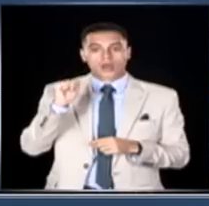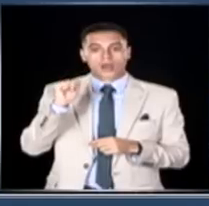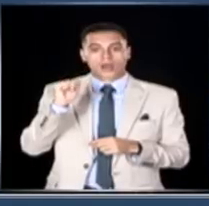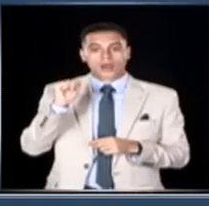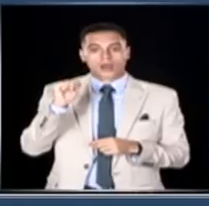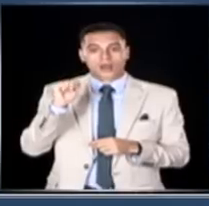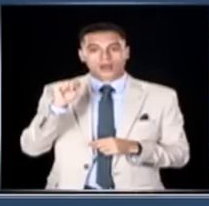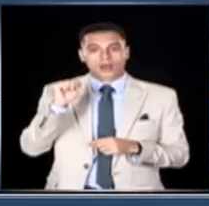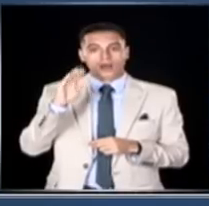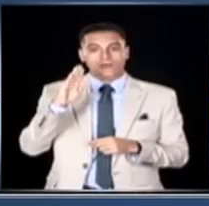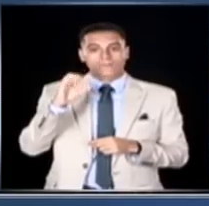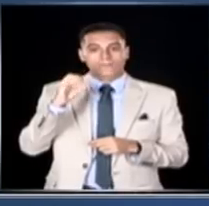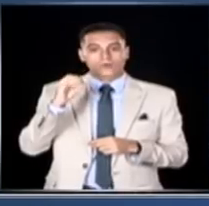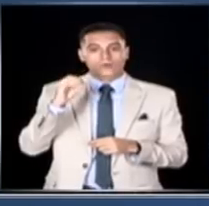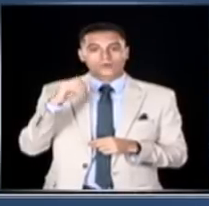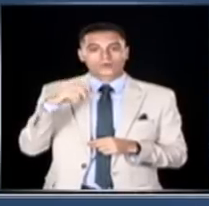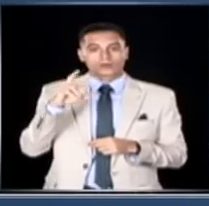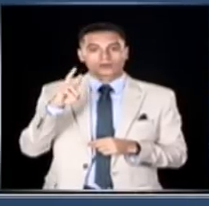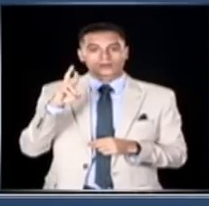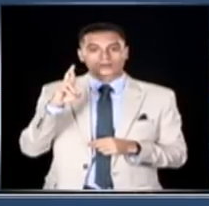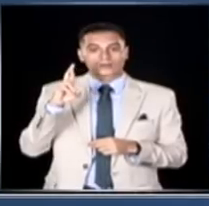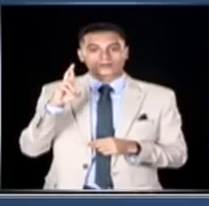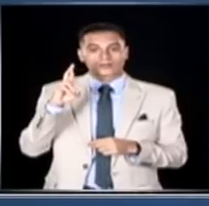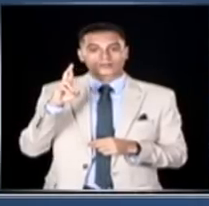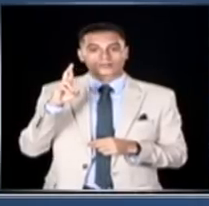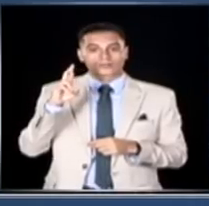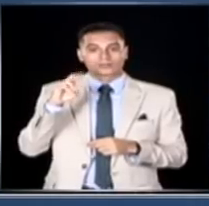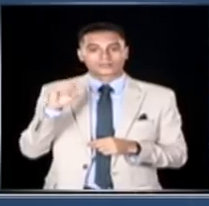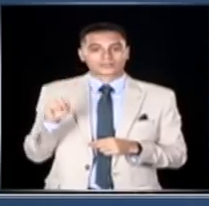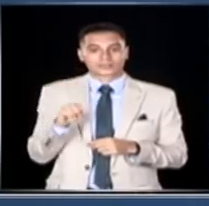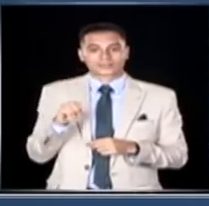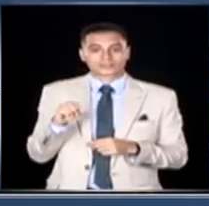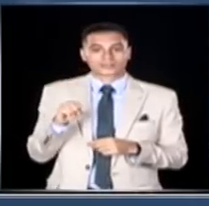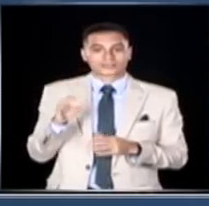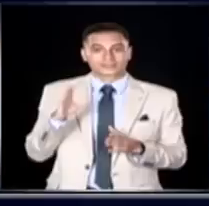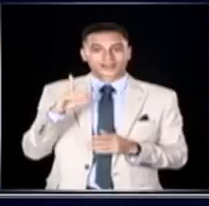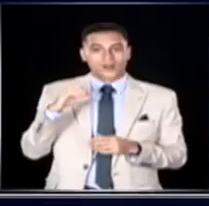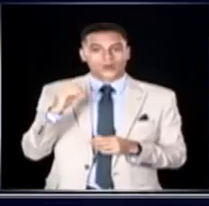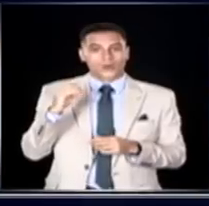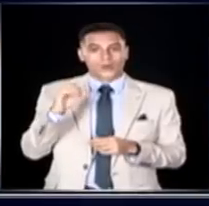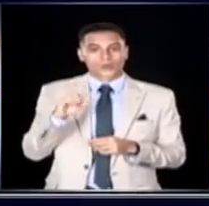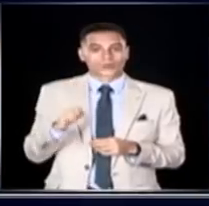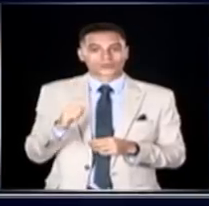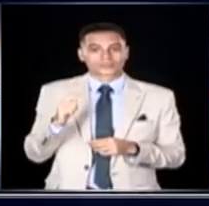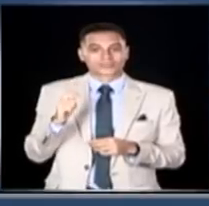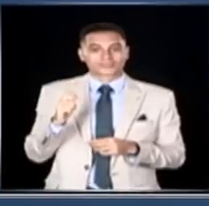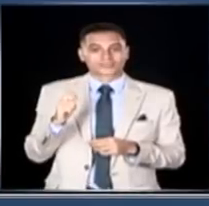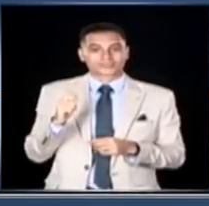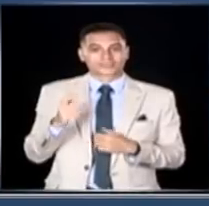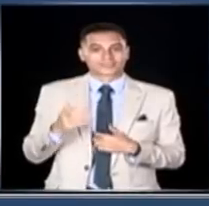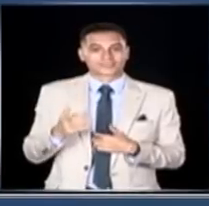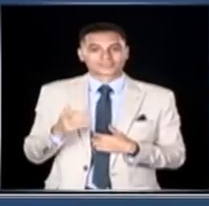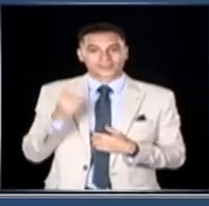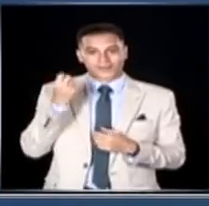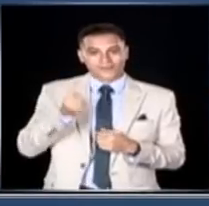مين اللي داس؟ أنت اللي دوستي. شكسبير؟ أنا لسه ما قلتش. هو إنجليزي